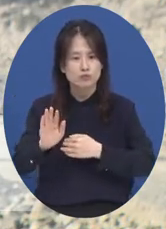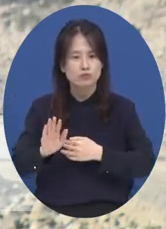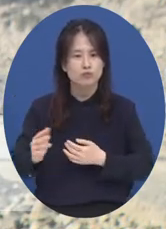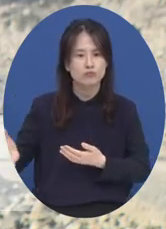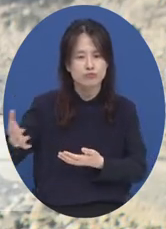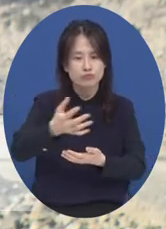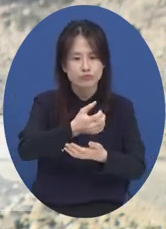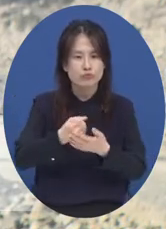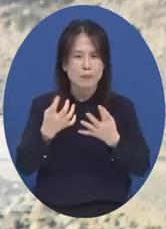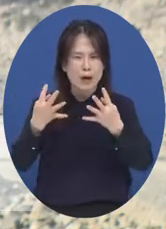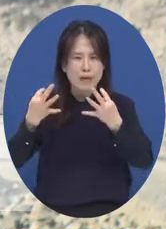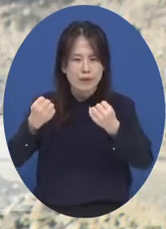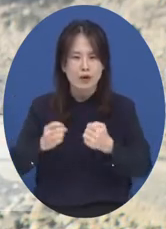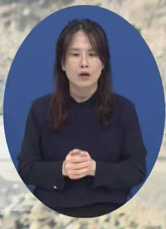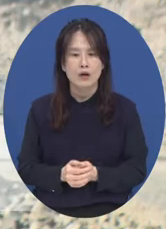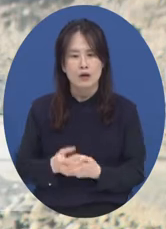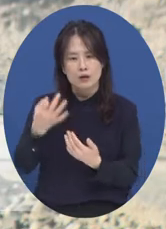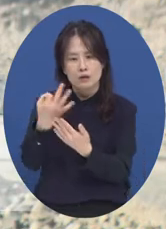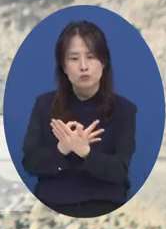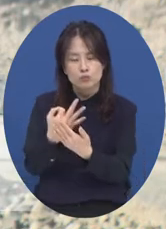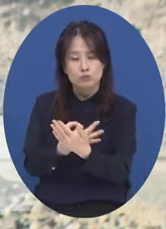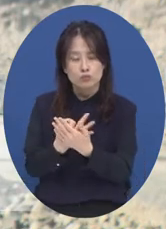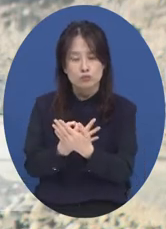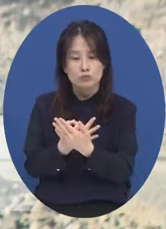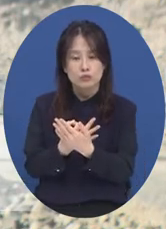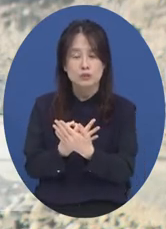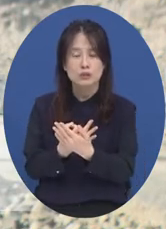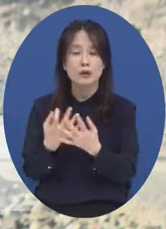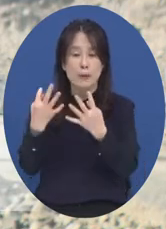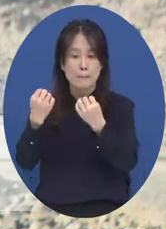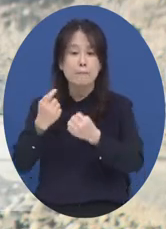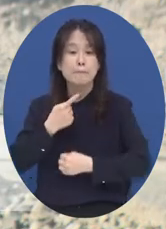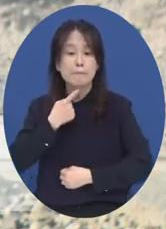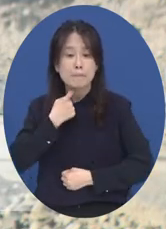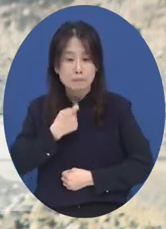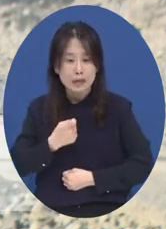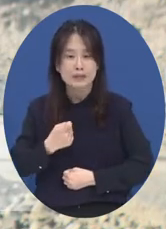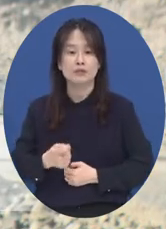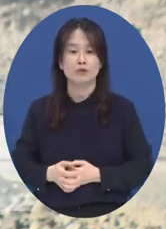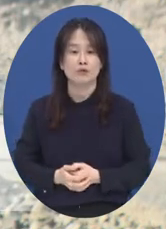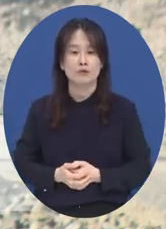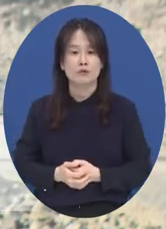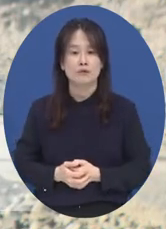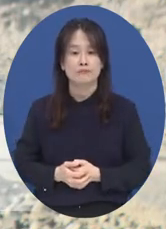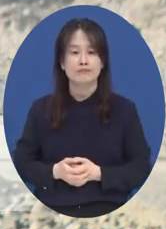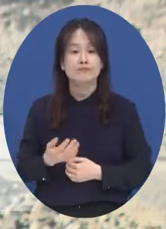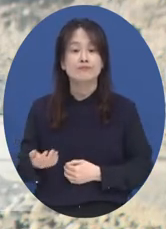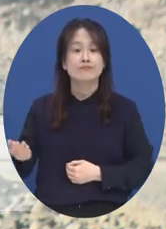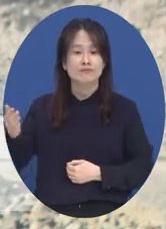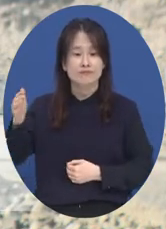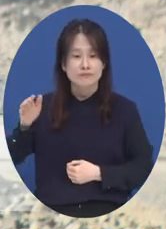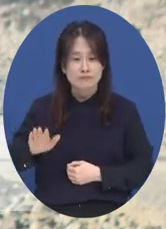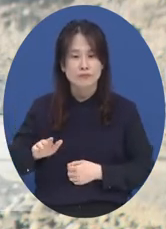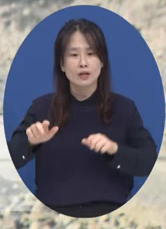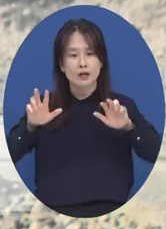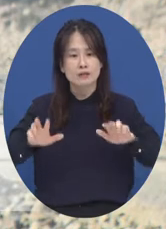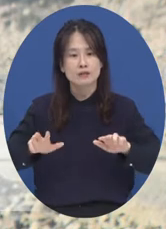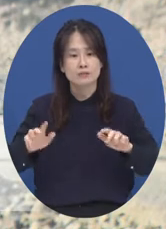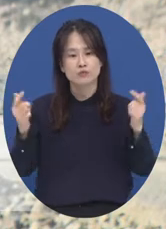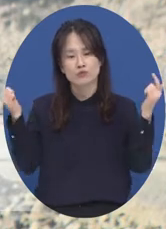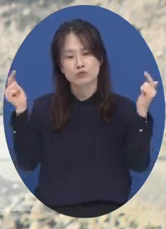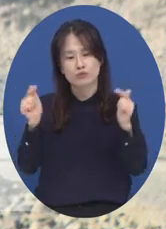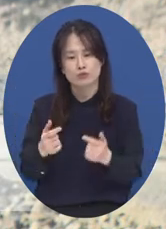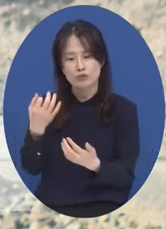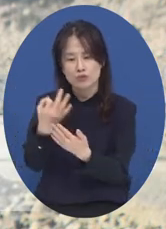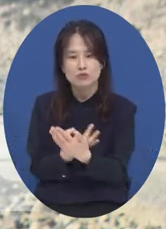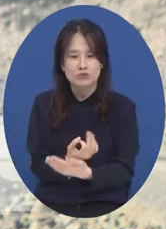해가지고 채취를 굉장히 많이 해서 어민 소득에 엄청난 소득 증대로 갔었는데 지금은